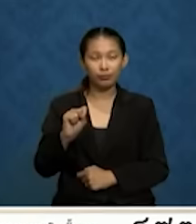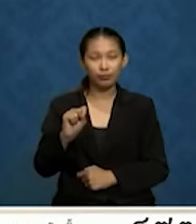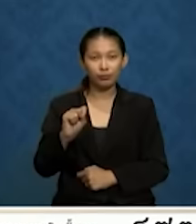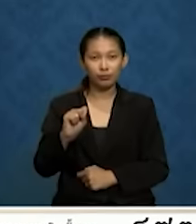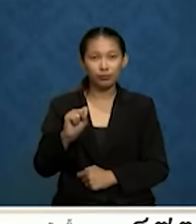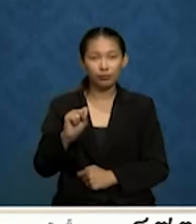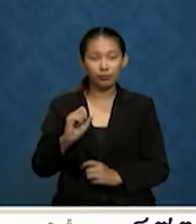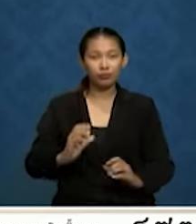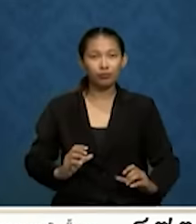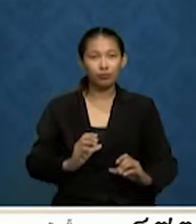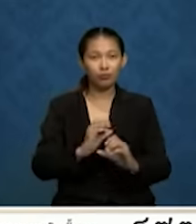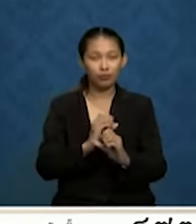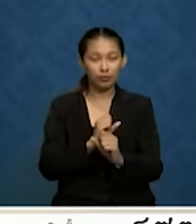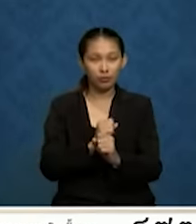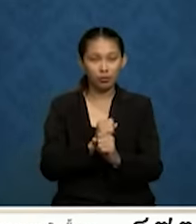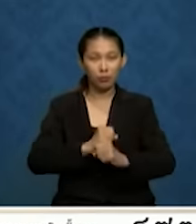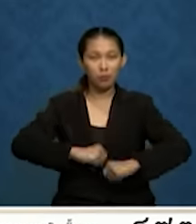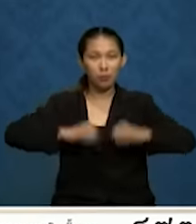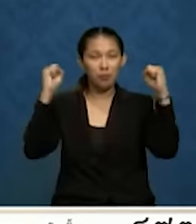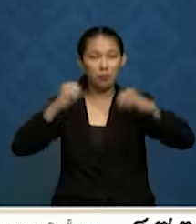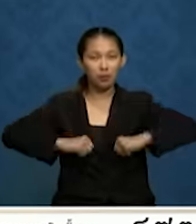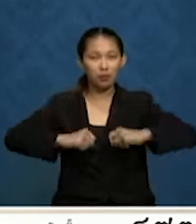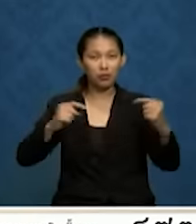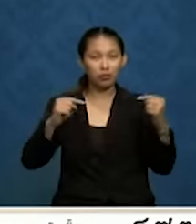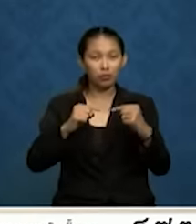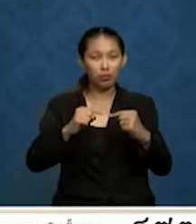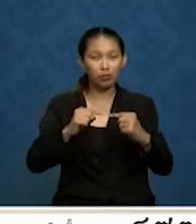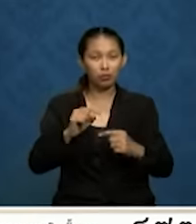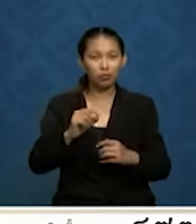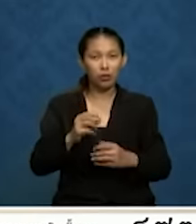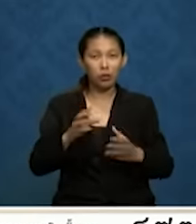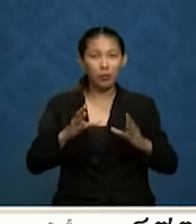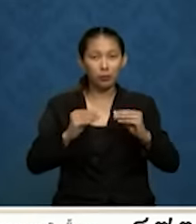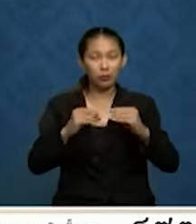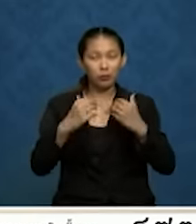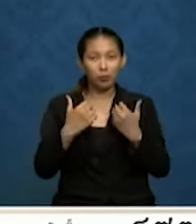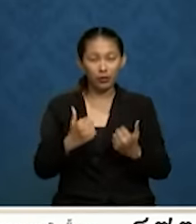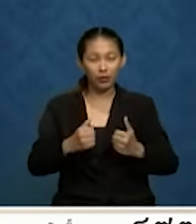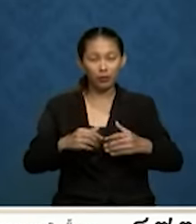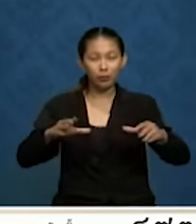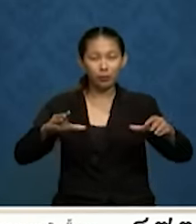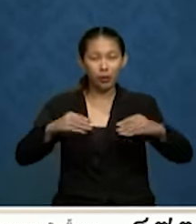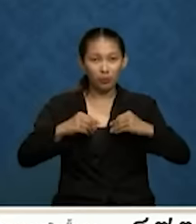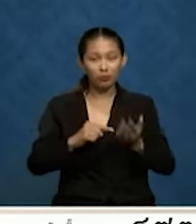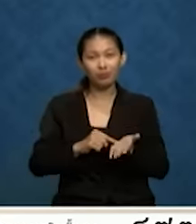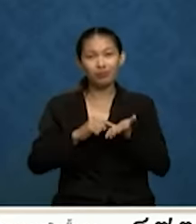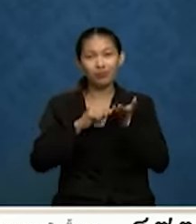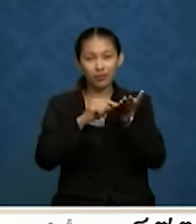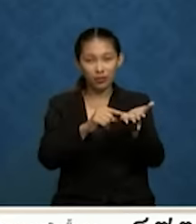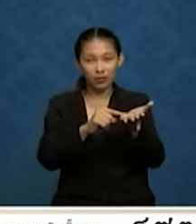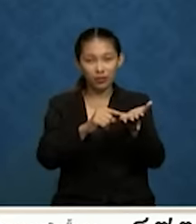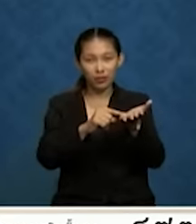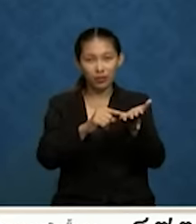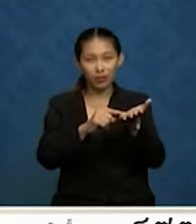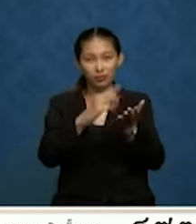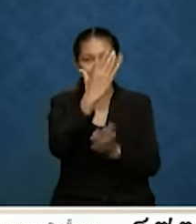ดังนั้นจึงถือว่ามติของสภาได้เห็นชอบเพื่อเสนอแต่งตั้งนางส